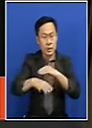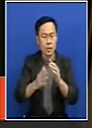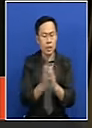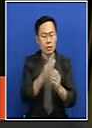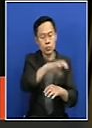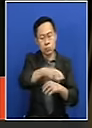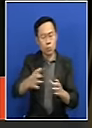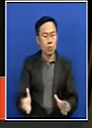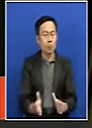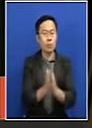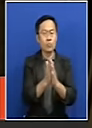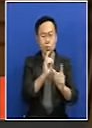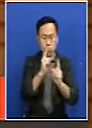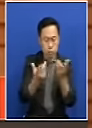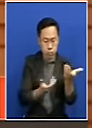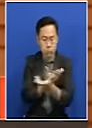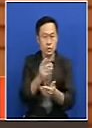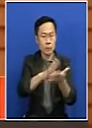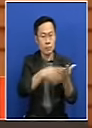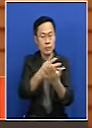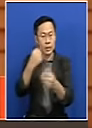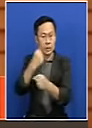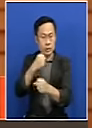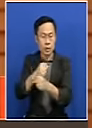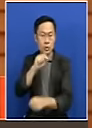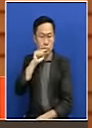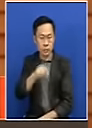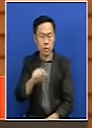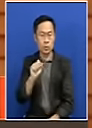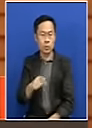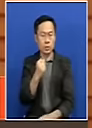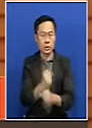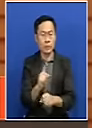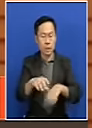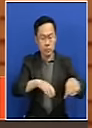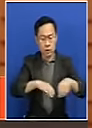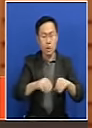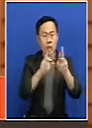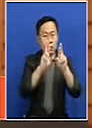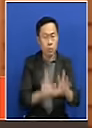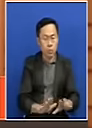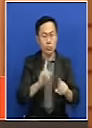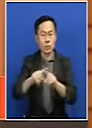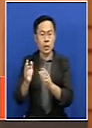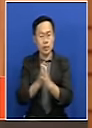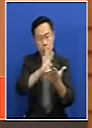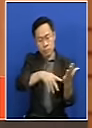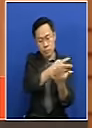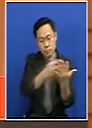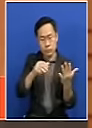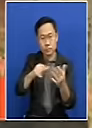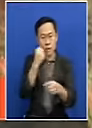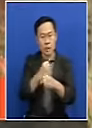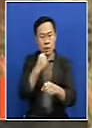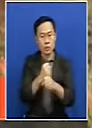านและหน่วยงานที่เกี่ยวข้องหารือถึงคำสั่งที่มีมาโดยตรงก็คือการจัดวางนะคะเรื่องของยุทธศาสตร์